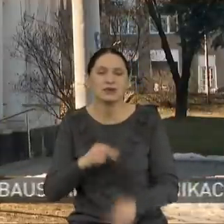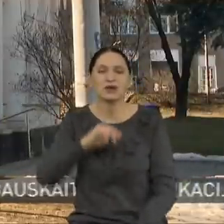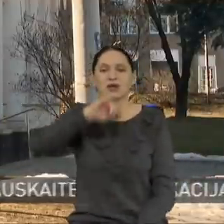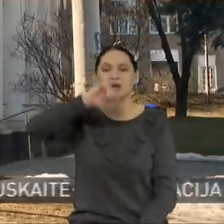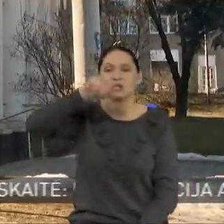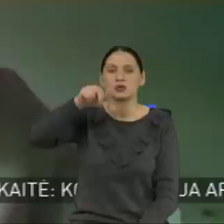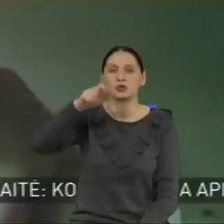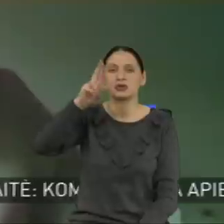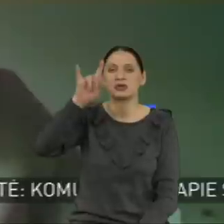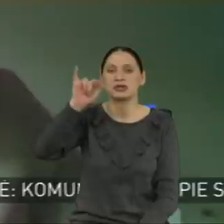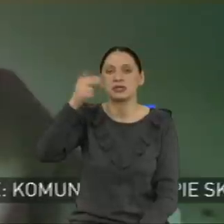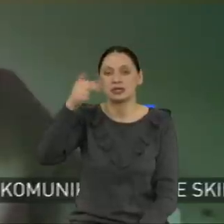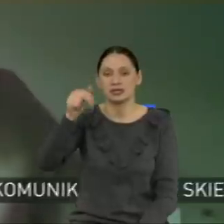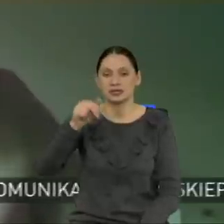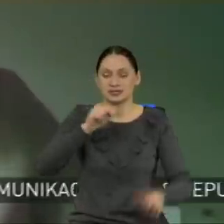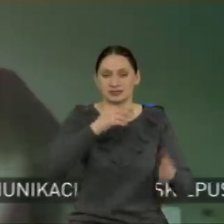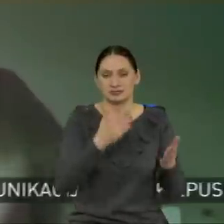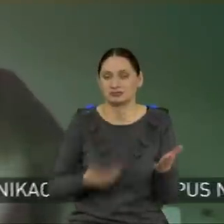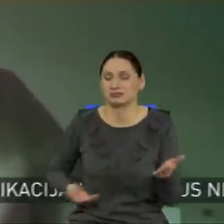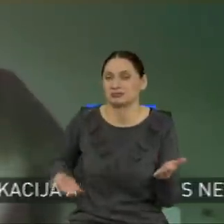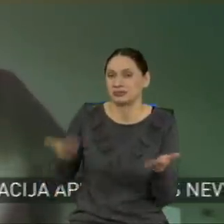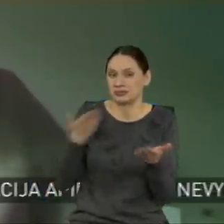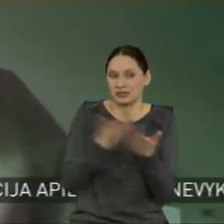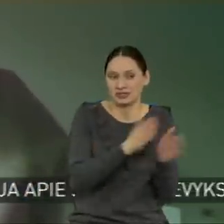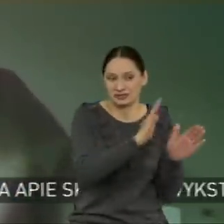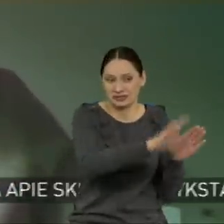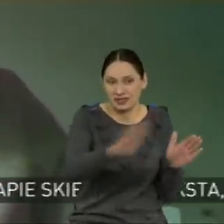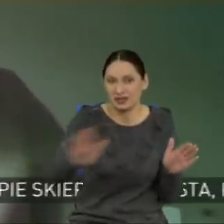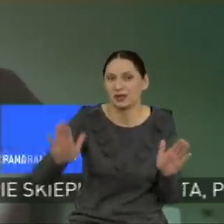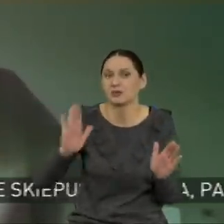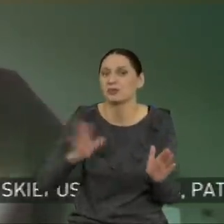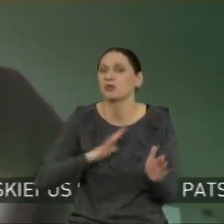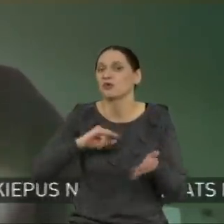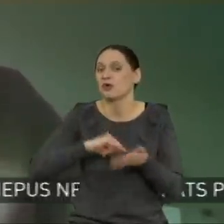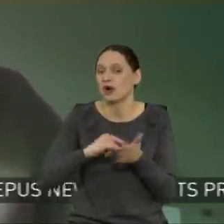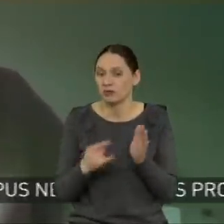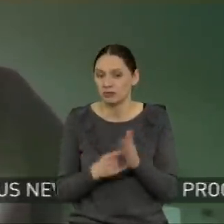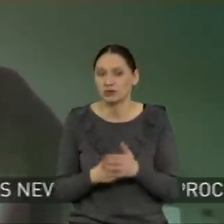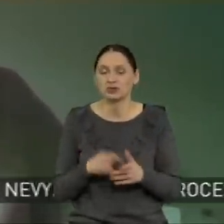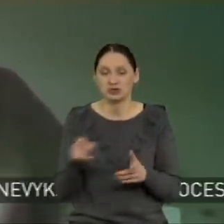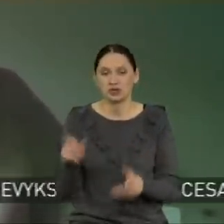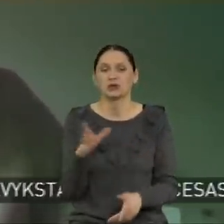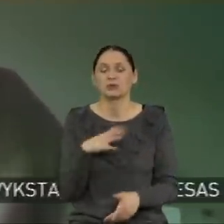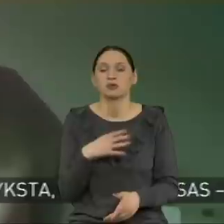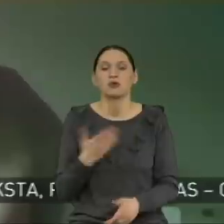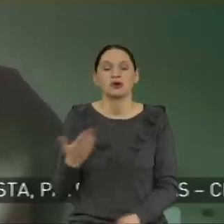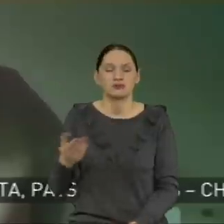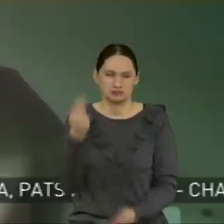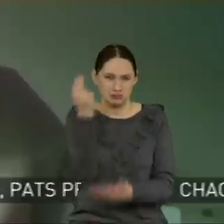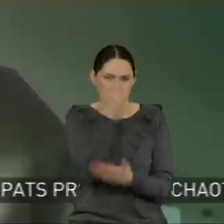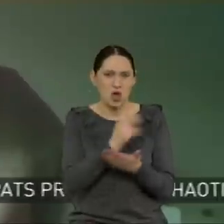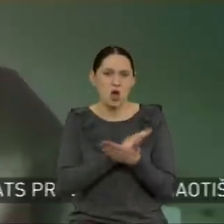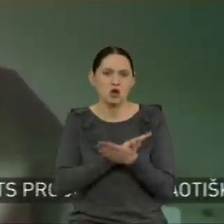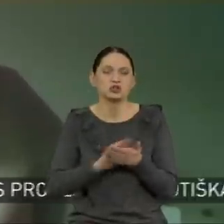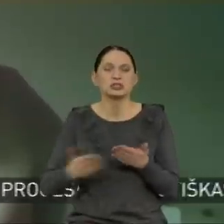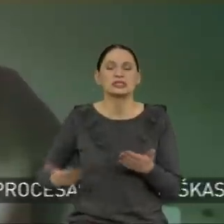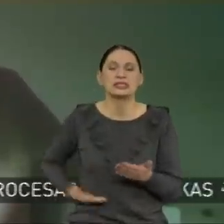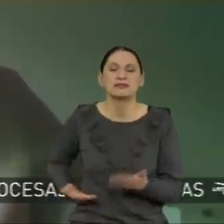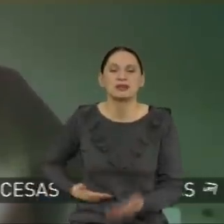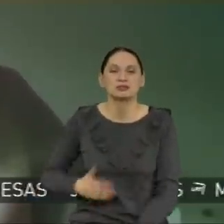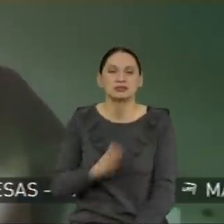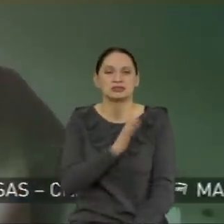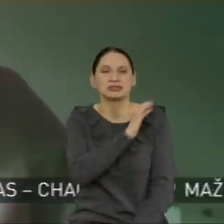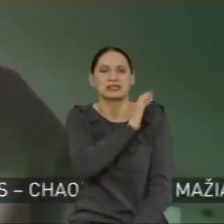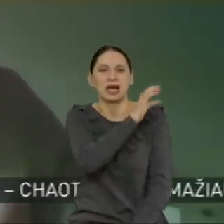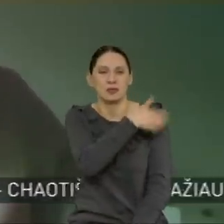Jurkynas. Tai yra menininkas, kuris gyveno Peterburge, Rusijoje. Na, įdomus jo